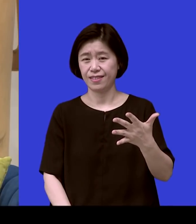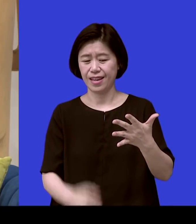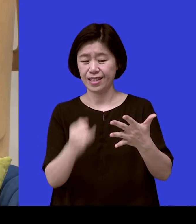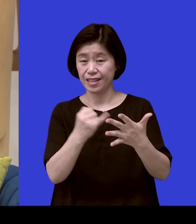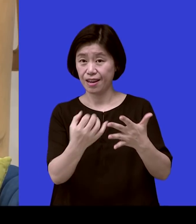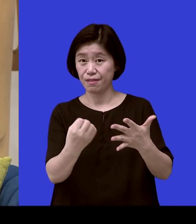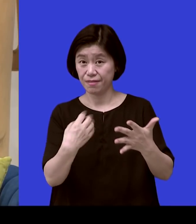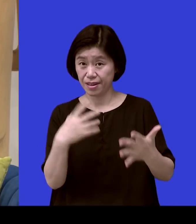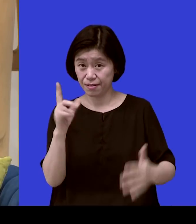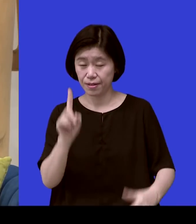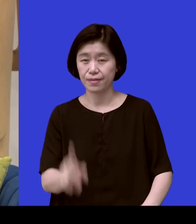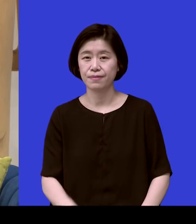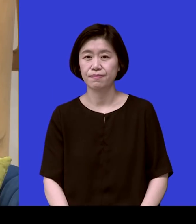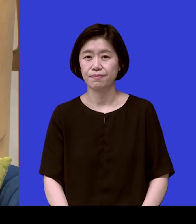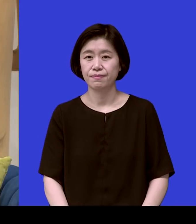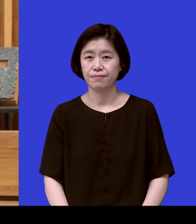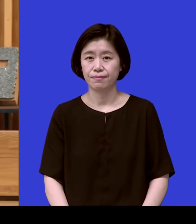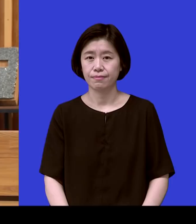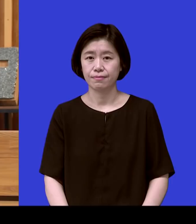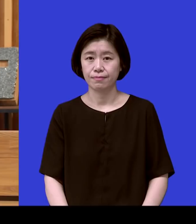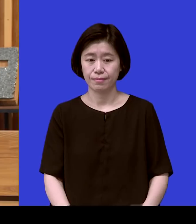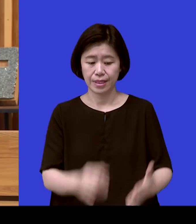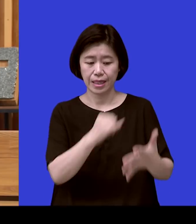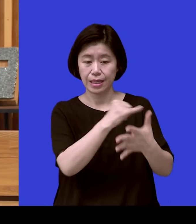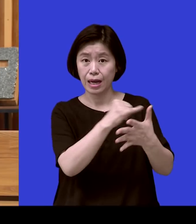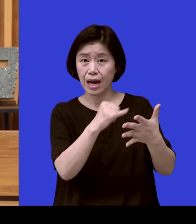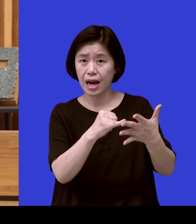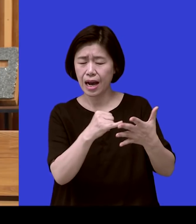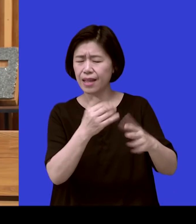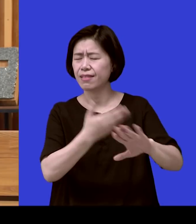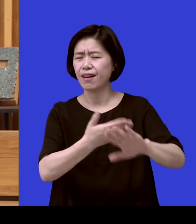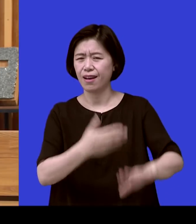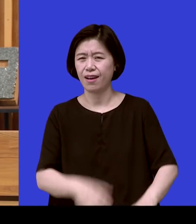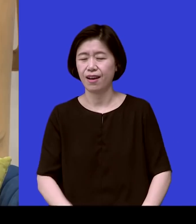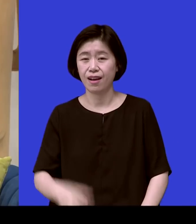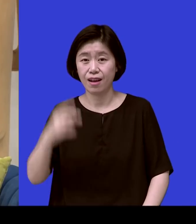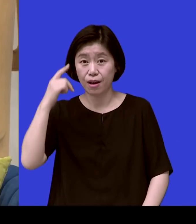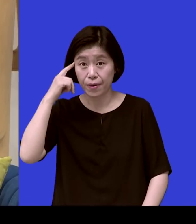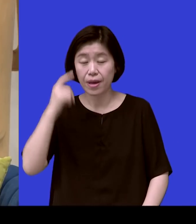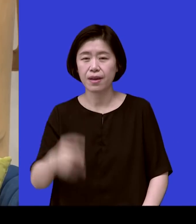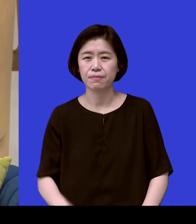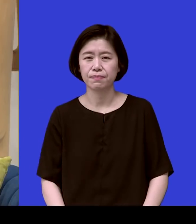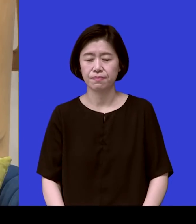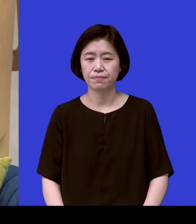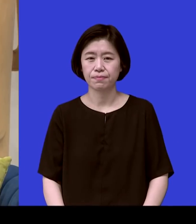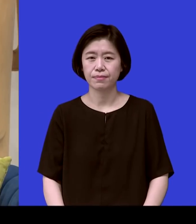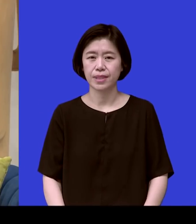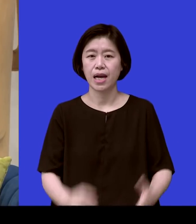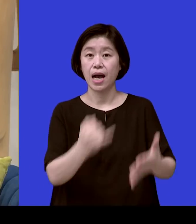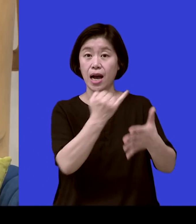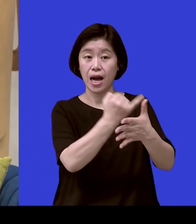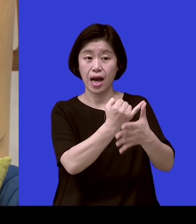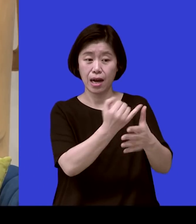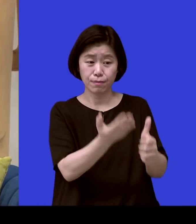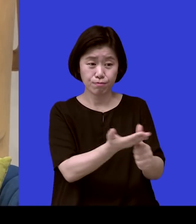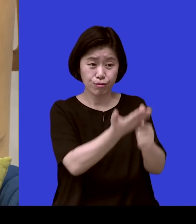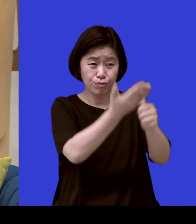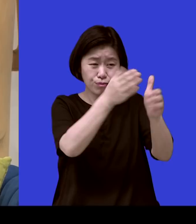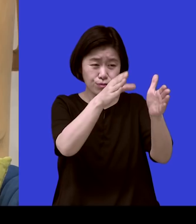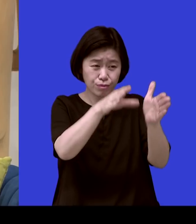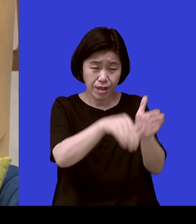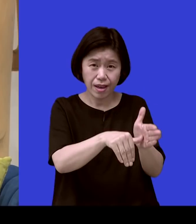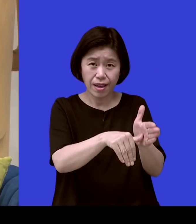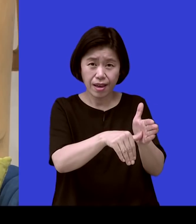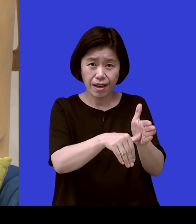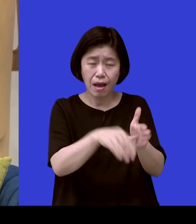해준 예. 이야기인데 예. 걔는 또 너무 반대예요. 반대요. 엄마. 엄마가 언니가 학교에 가고 나면 예. 문